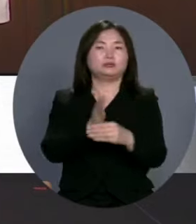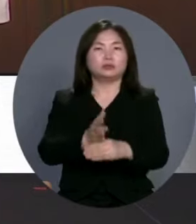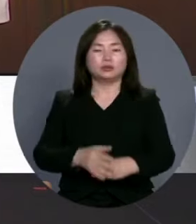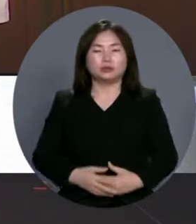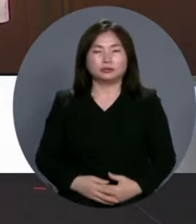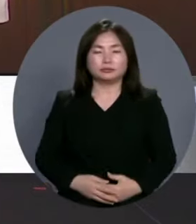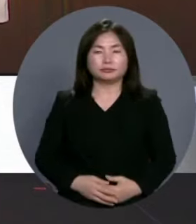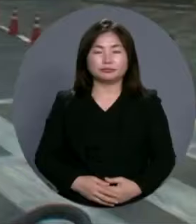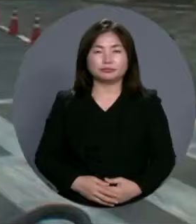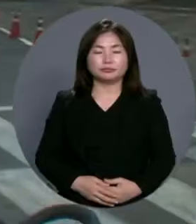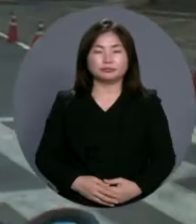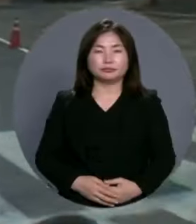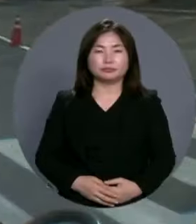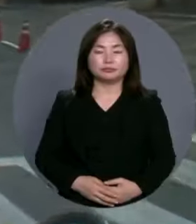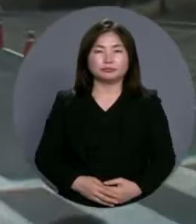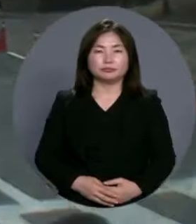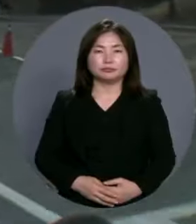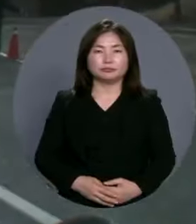기자입니다.